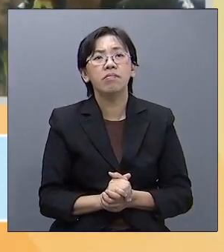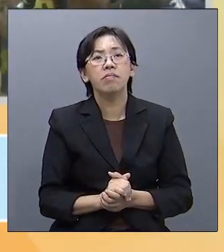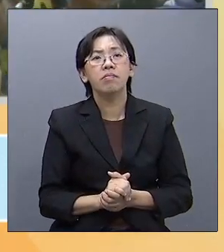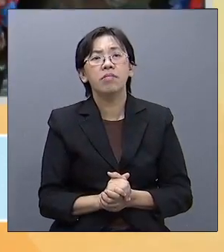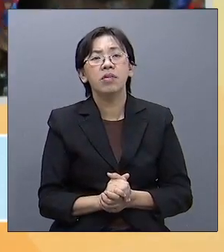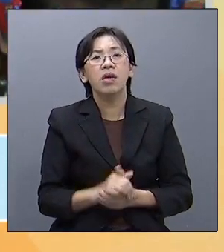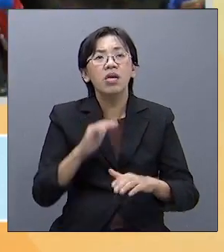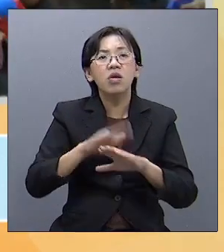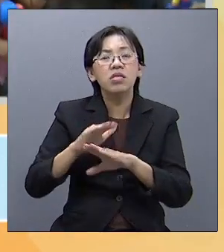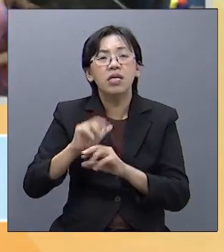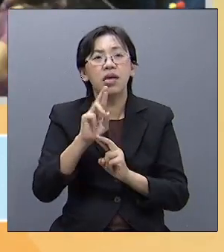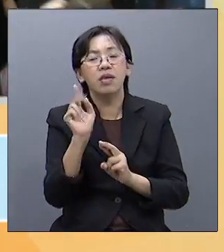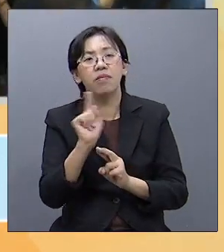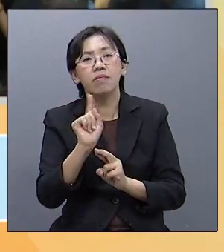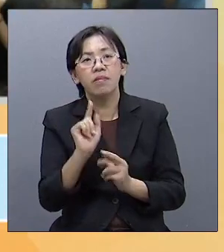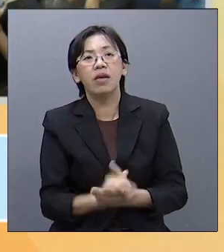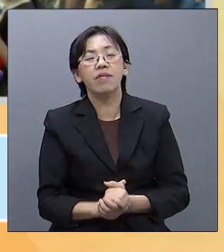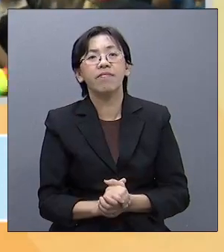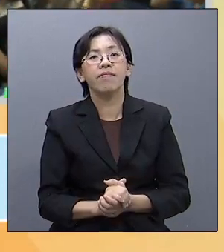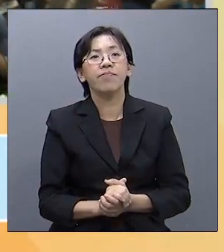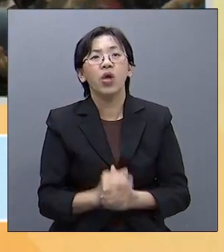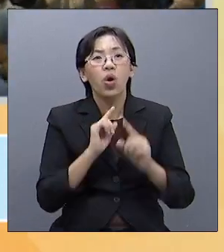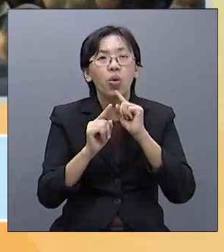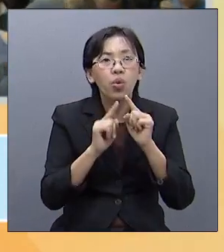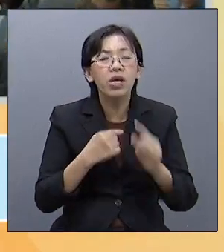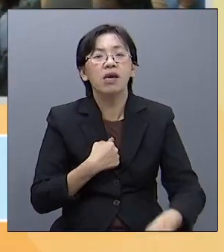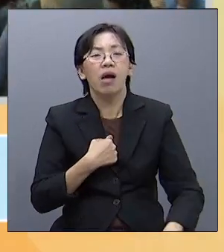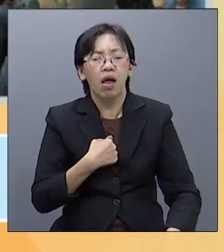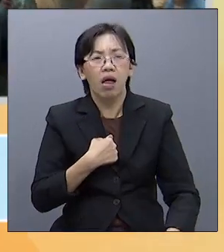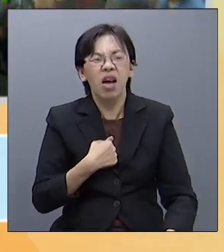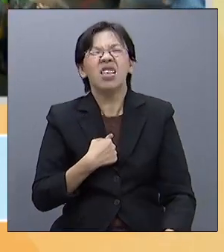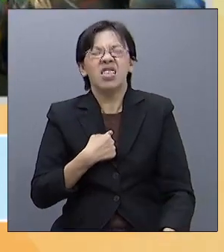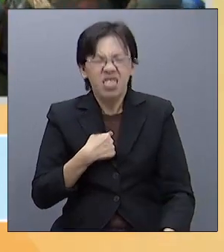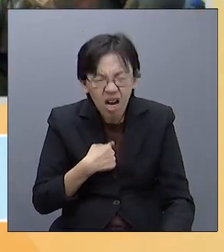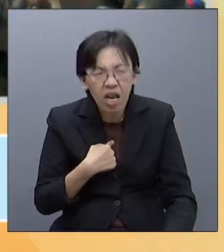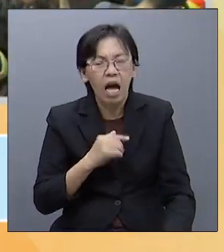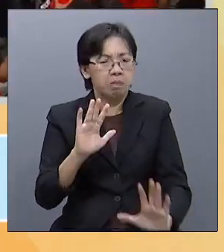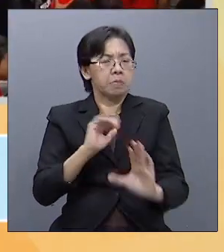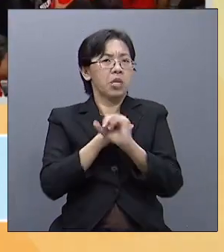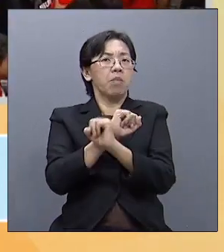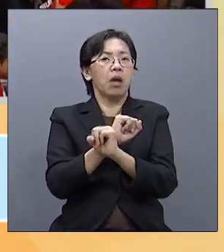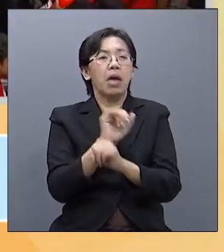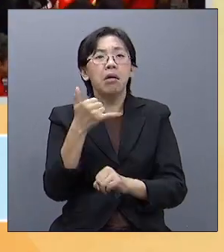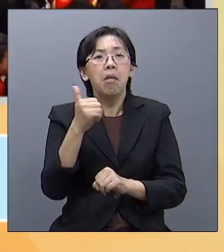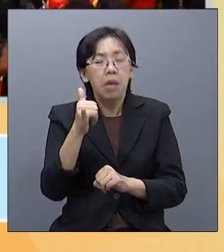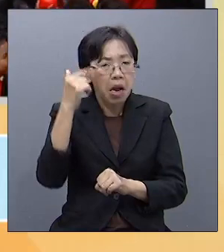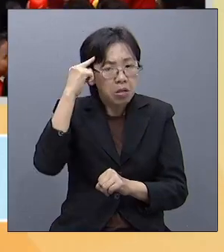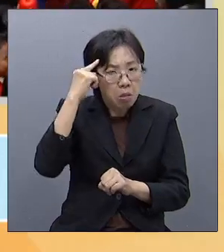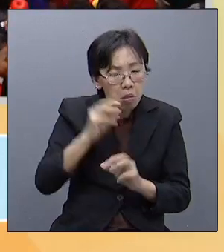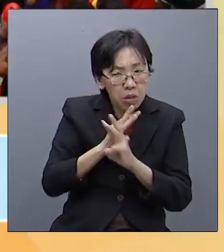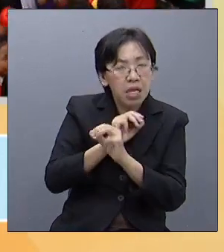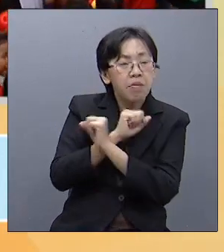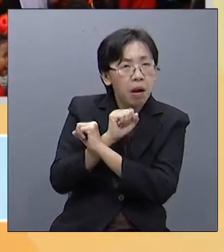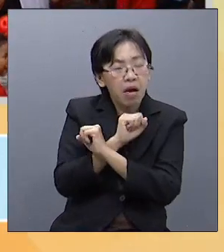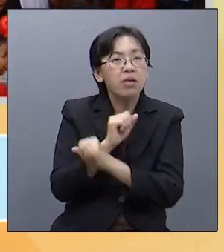ต้องระวังในเรื่องของการที่คุยหรือว่าไอจามหรือทำยังไงก็ได้นะครับที่มันทำให้มีการป้องกันละ